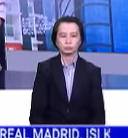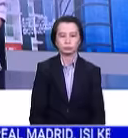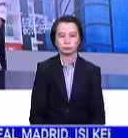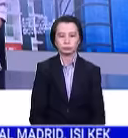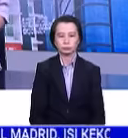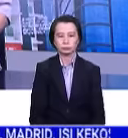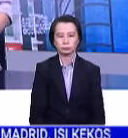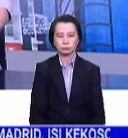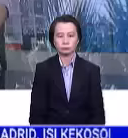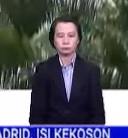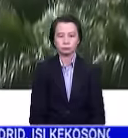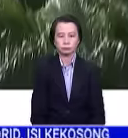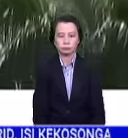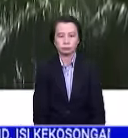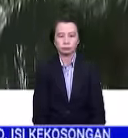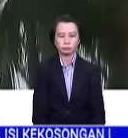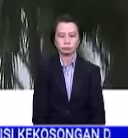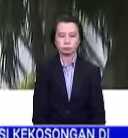penuh.